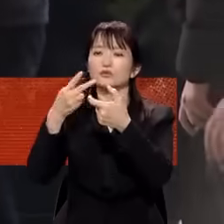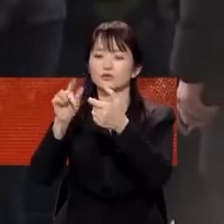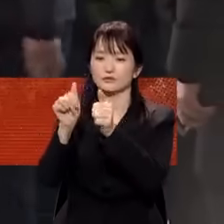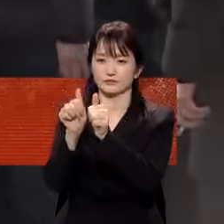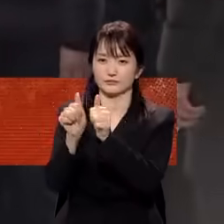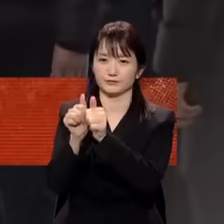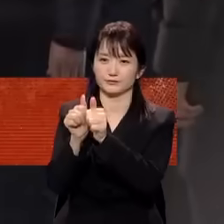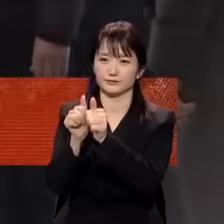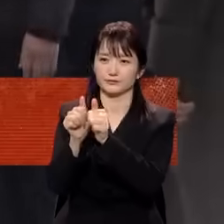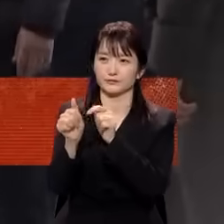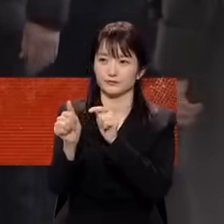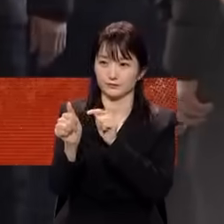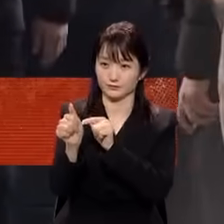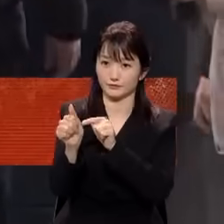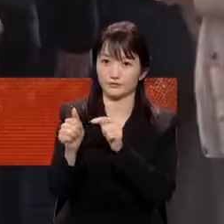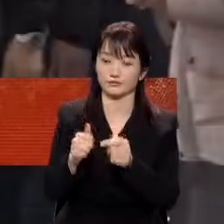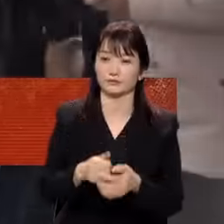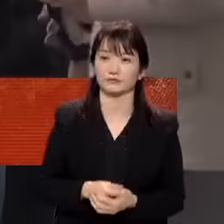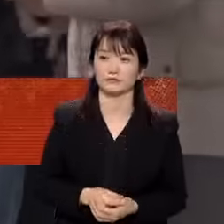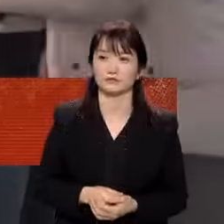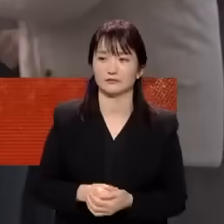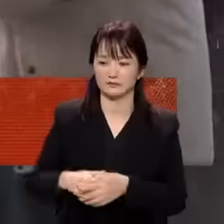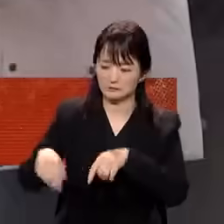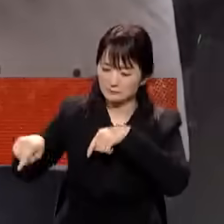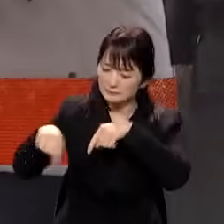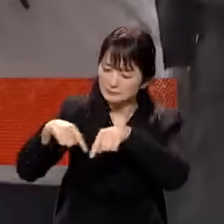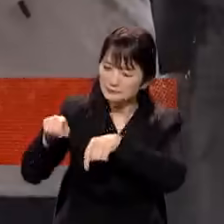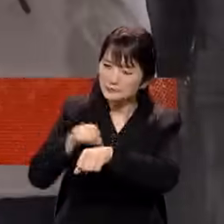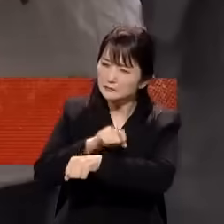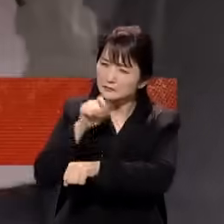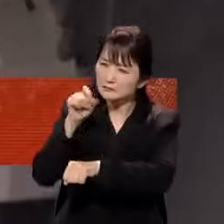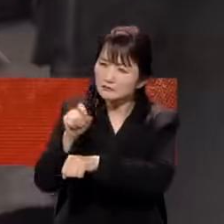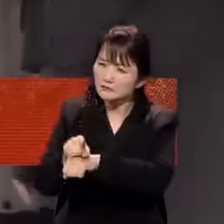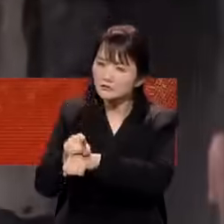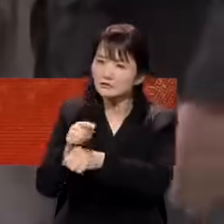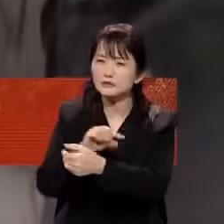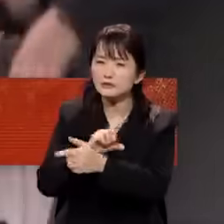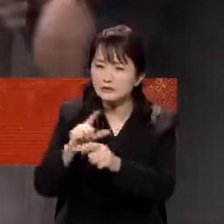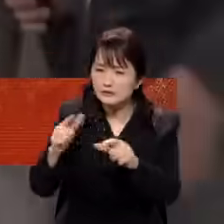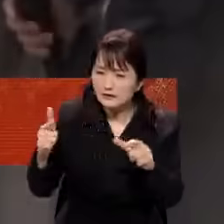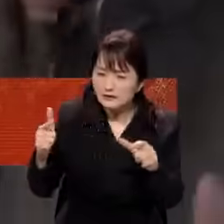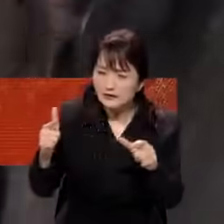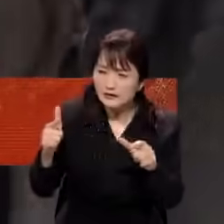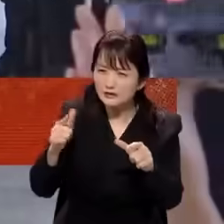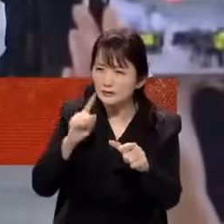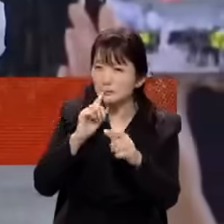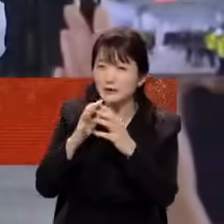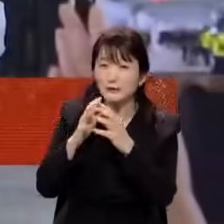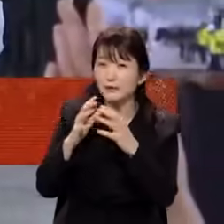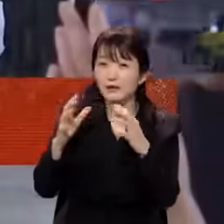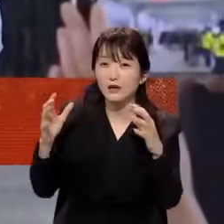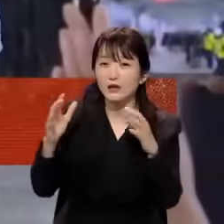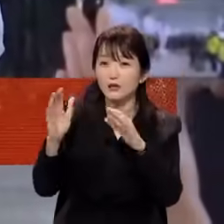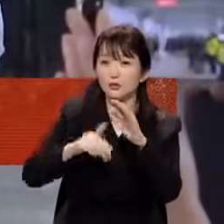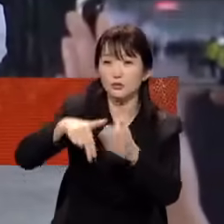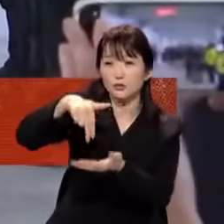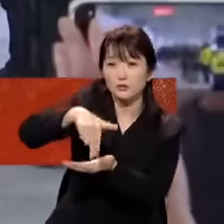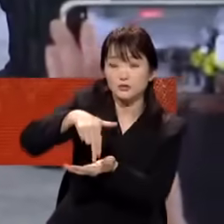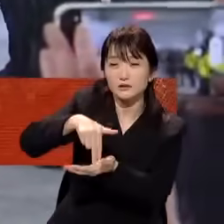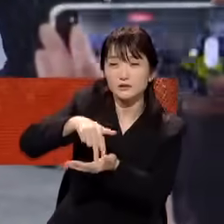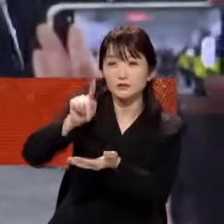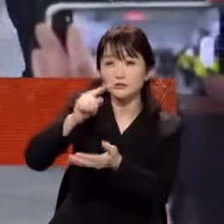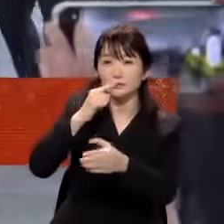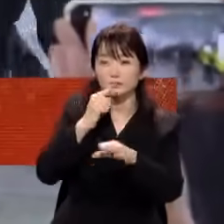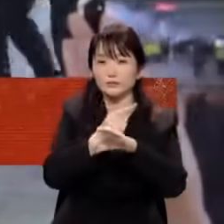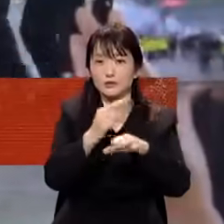있는데 이 사람의 어떤 그 정치 성향 여부라든가 이런 것들은 여러 가지 얘기가 나오고 있는데 공식적으로는 당원